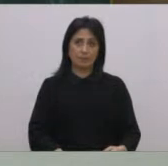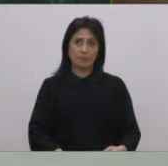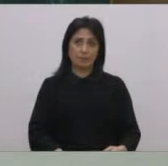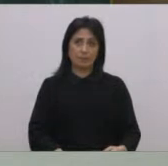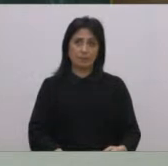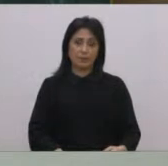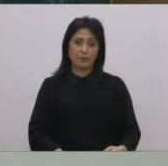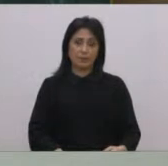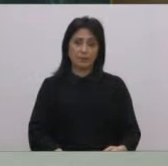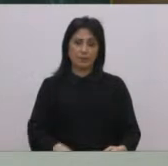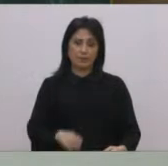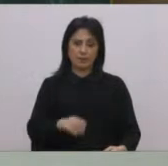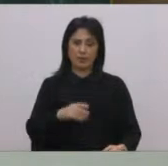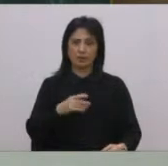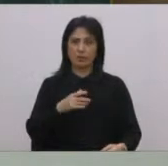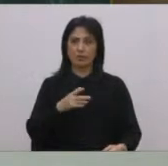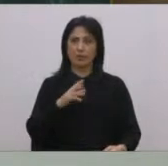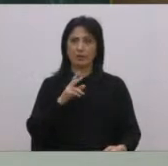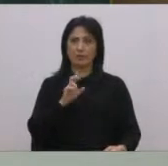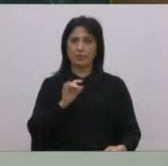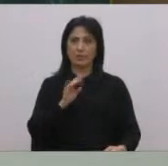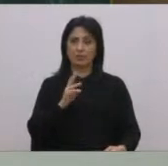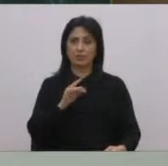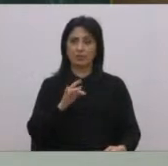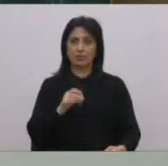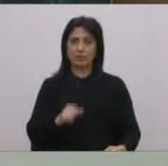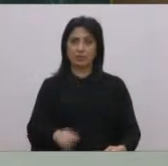ბატონი გოგი ბეშველიანი.